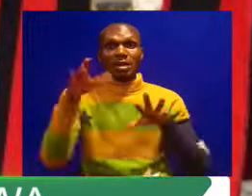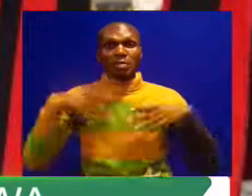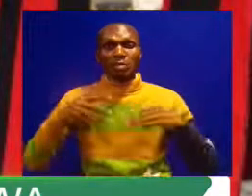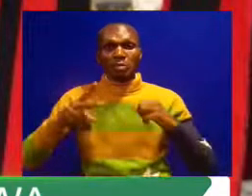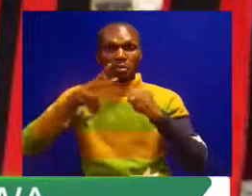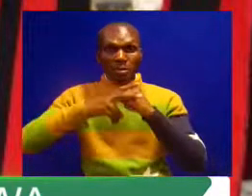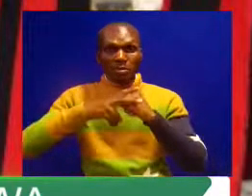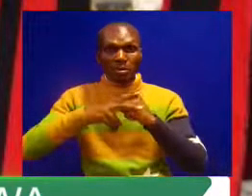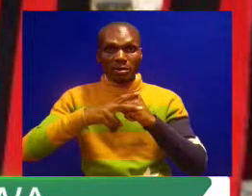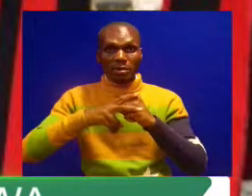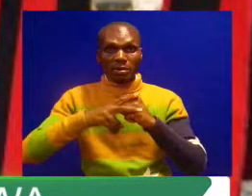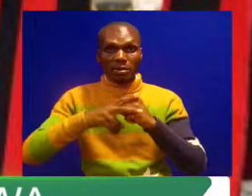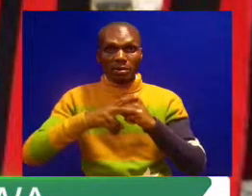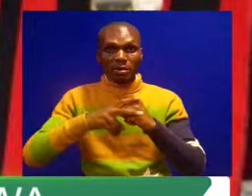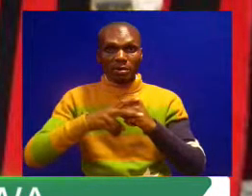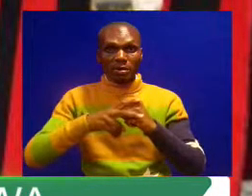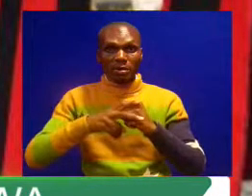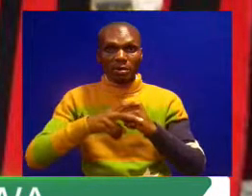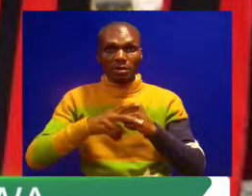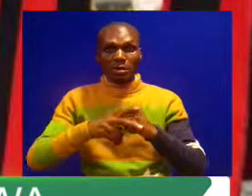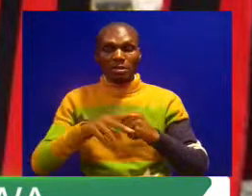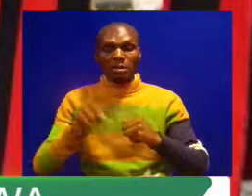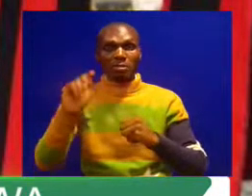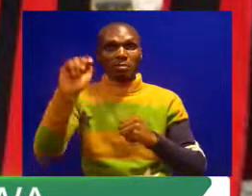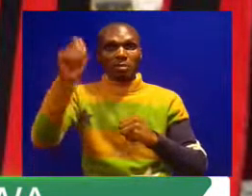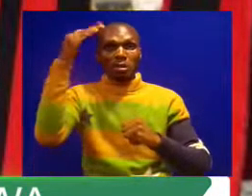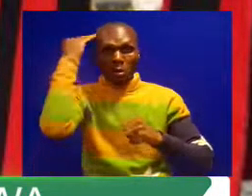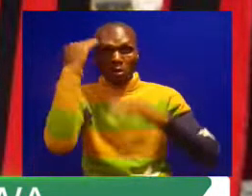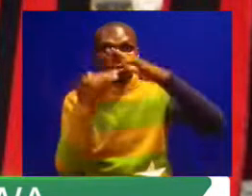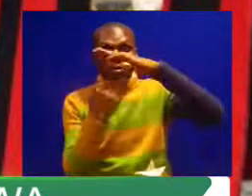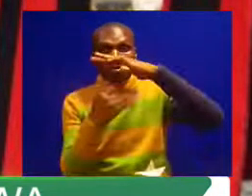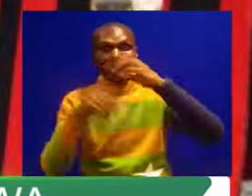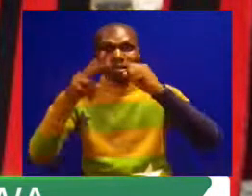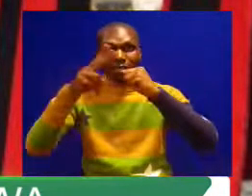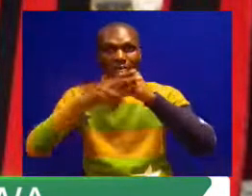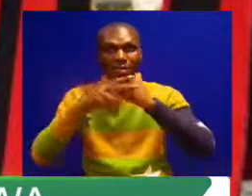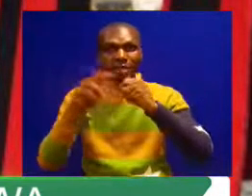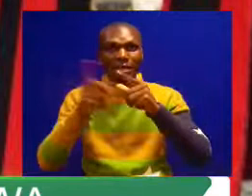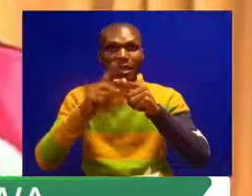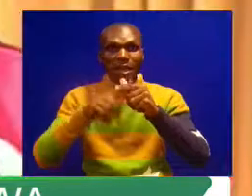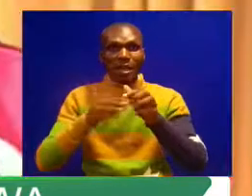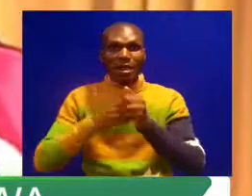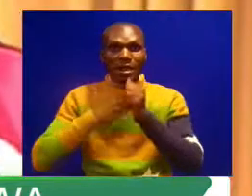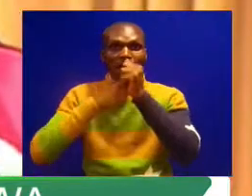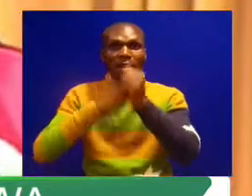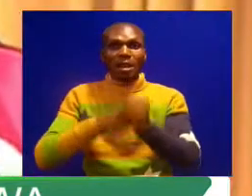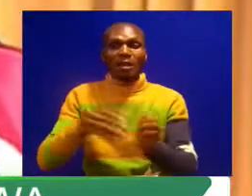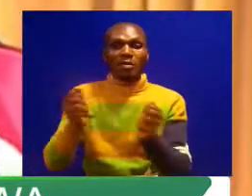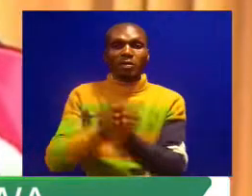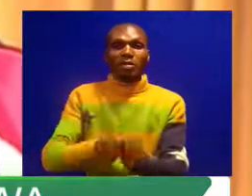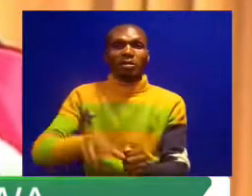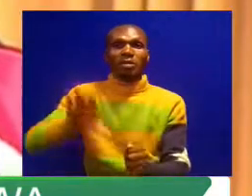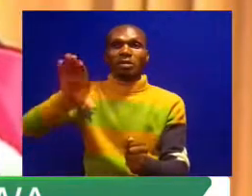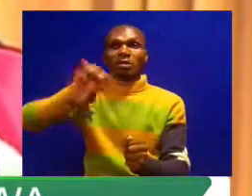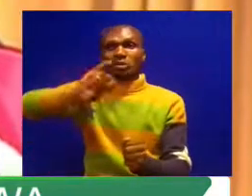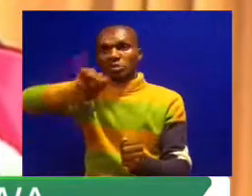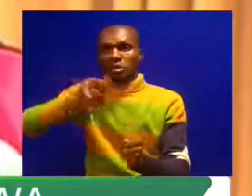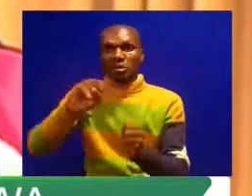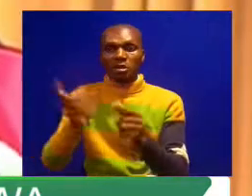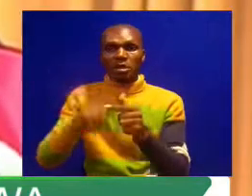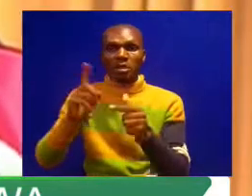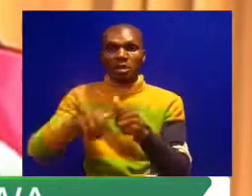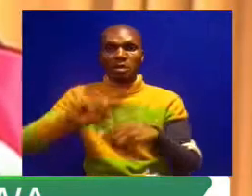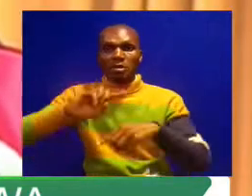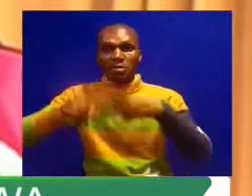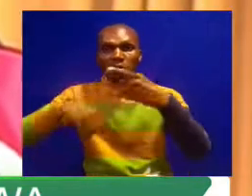babere abana chebi na batano na babere abo baragwa na omo chief justice Martha Koome niko baika